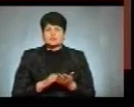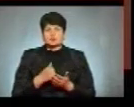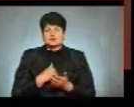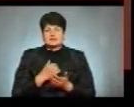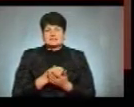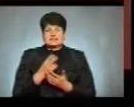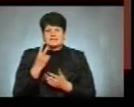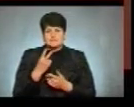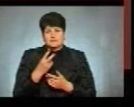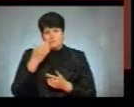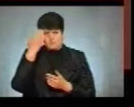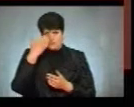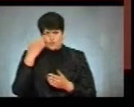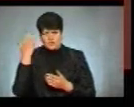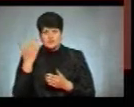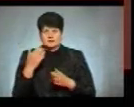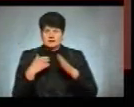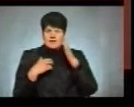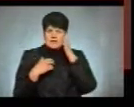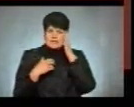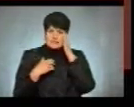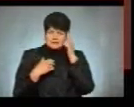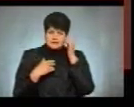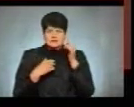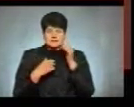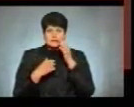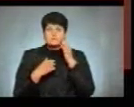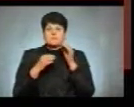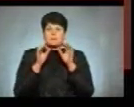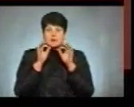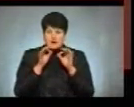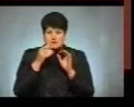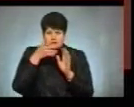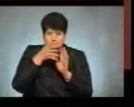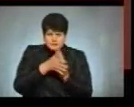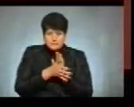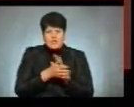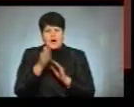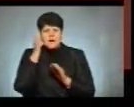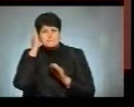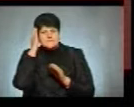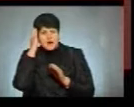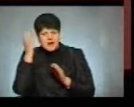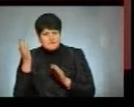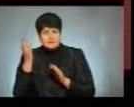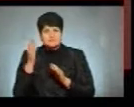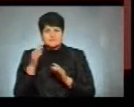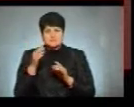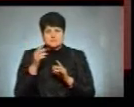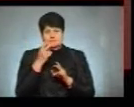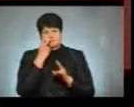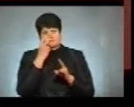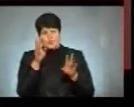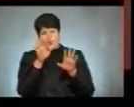дві півкулі. Ліва відповідає за раціологічне сприйняття, а права за образно-емоційне, асоціативне.